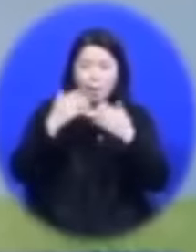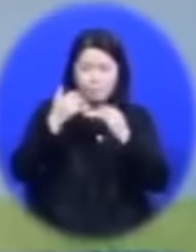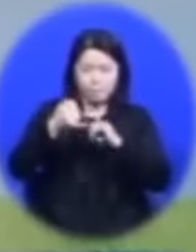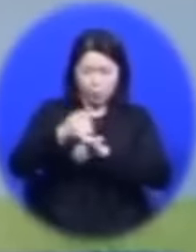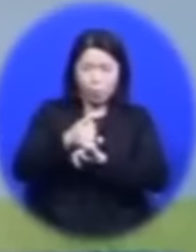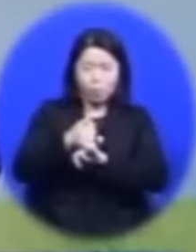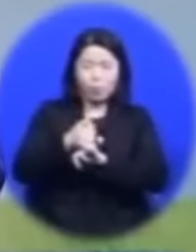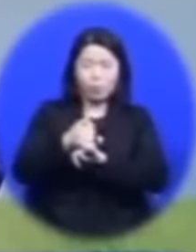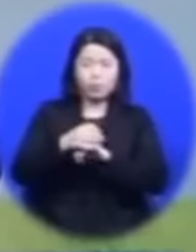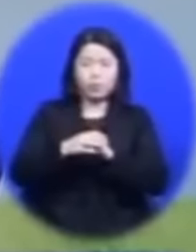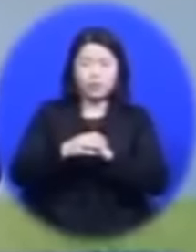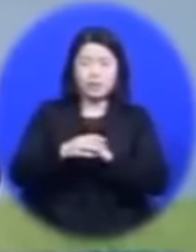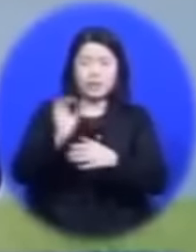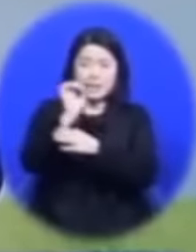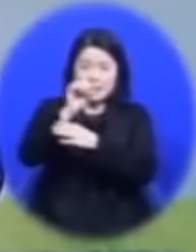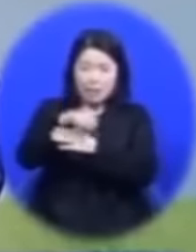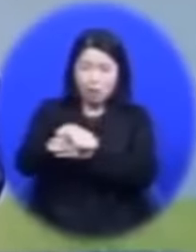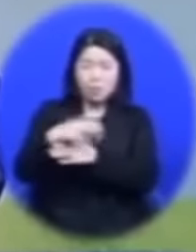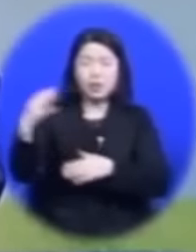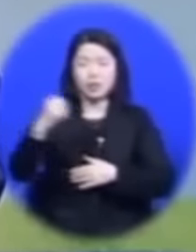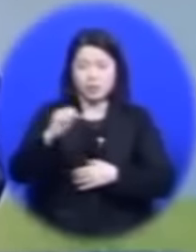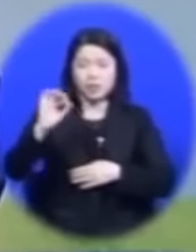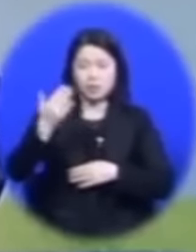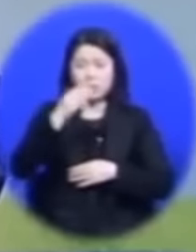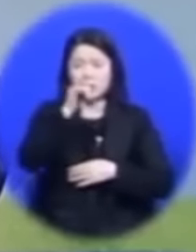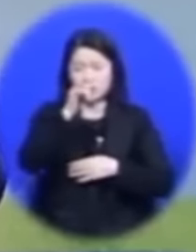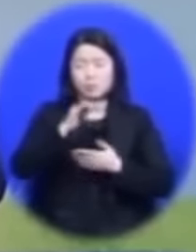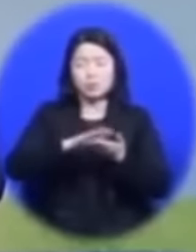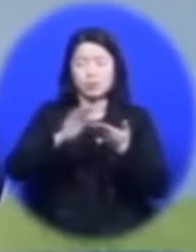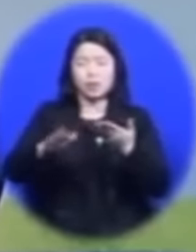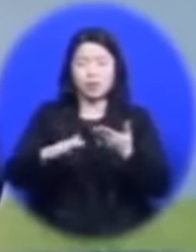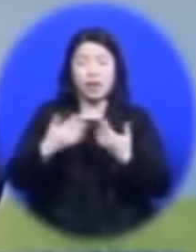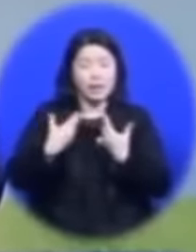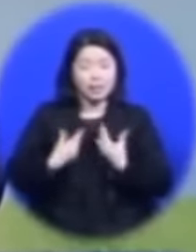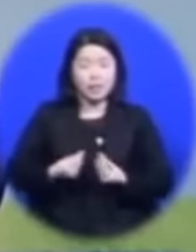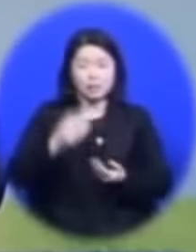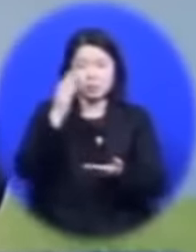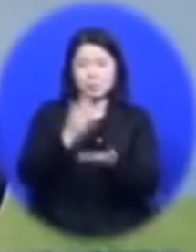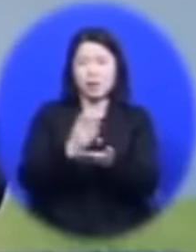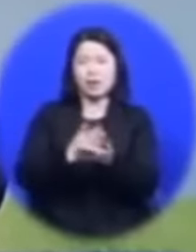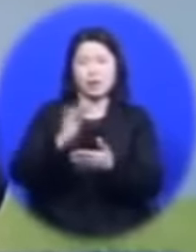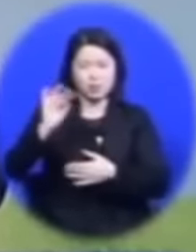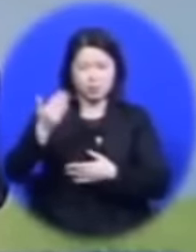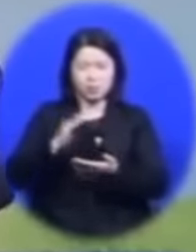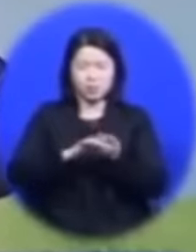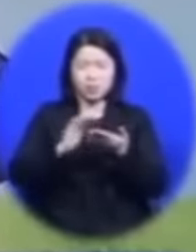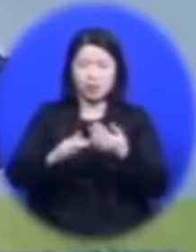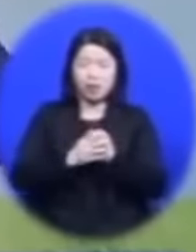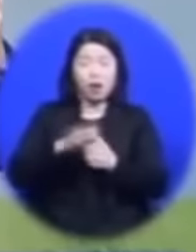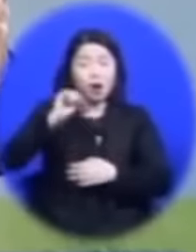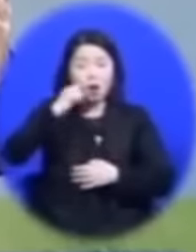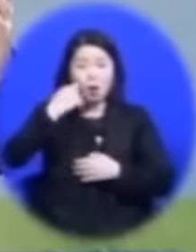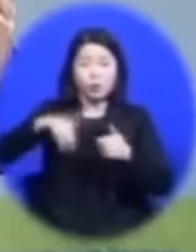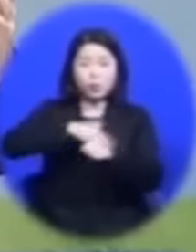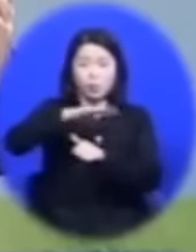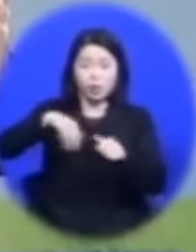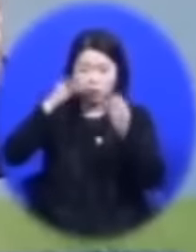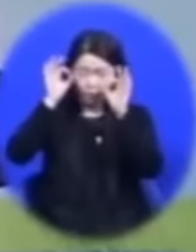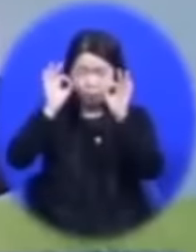반드시 열매를 맺습니다. 낙심하지 말아야 됩니다. 어려운 환경